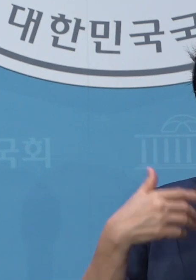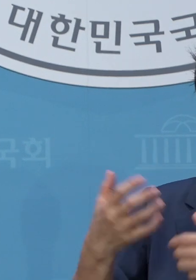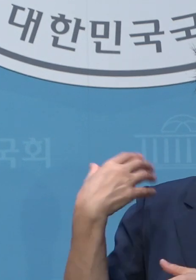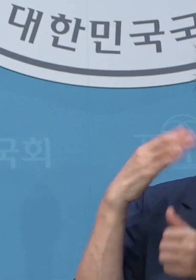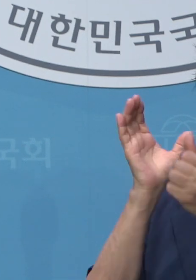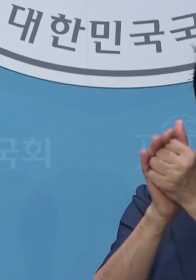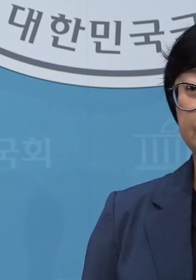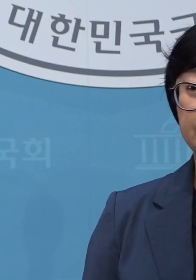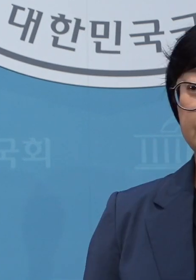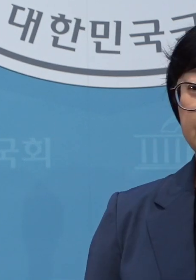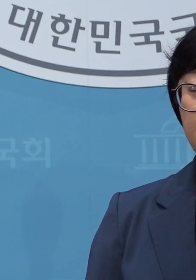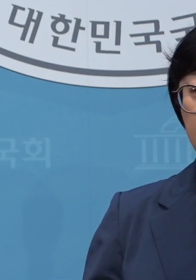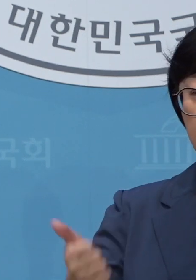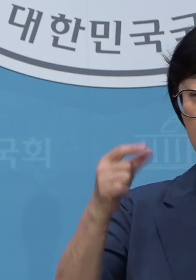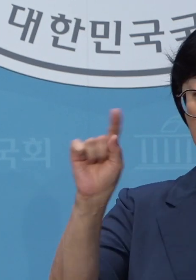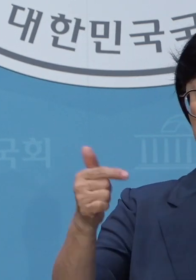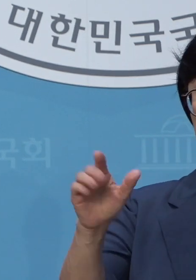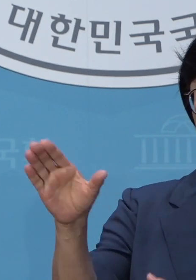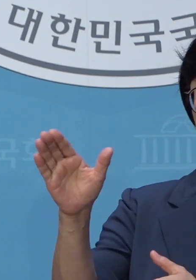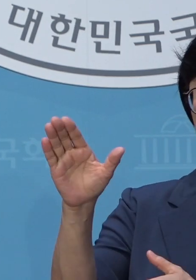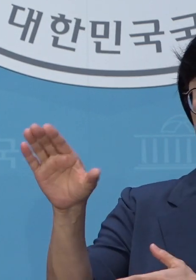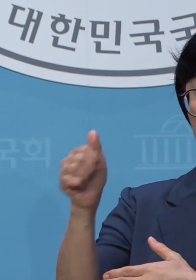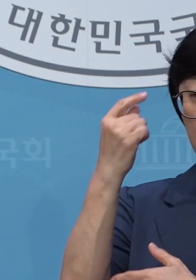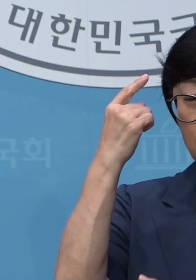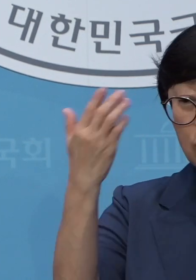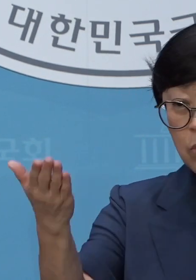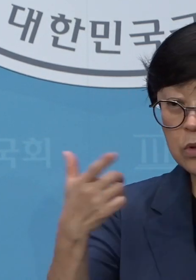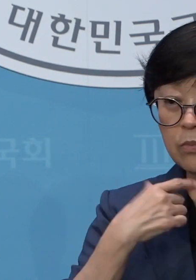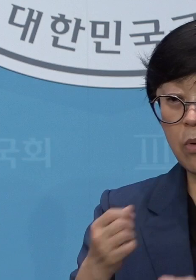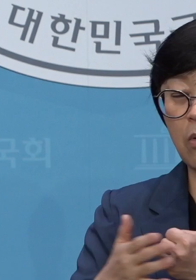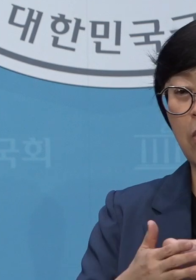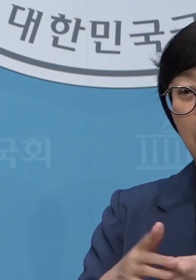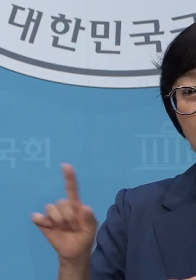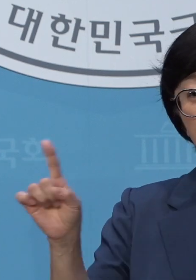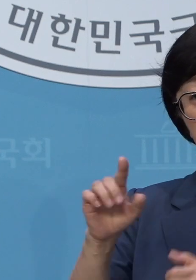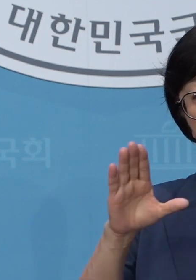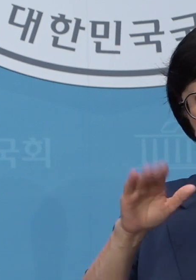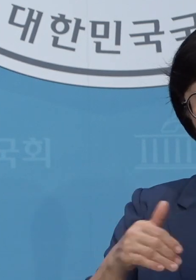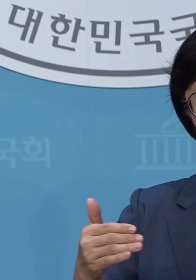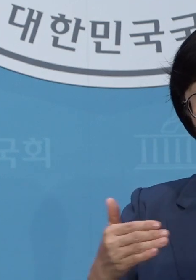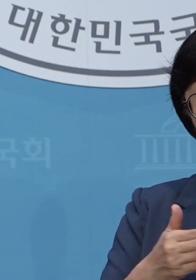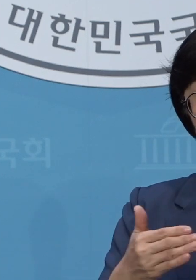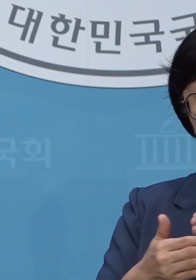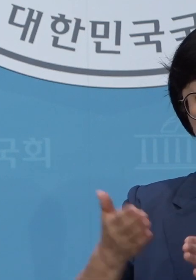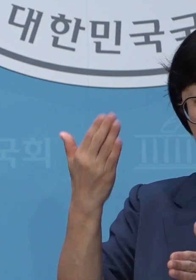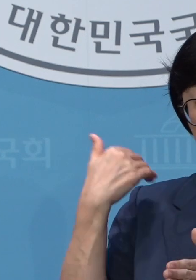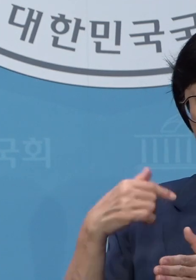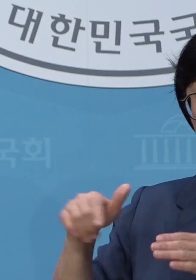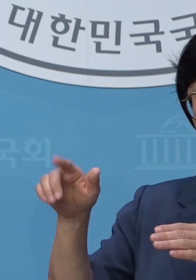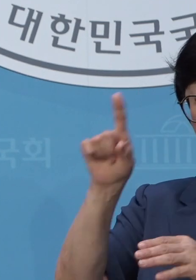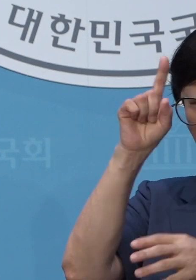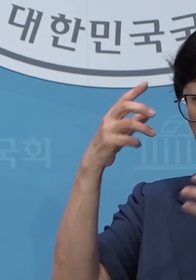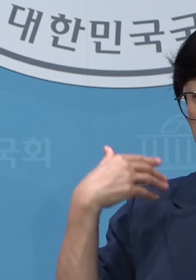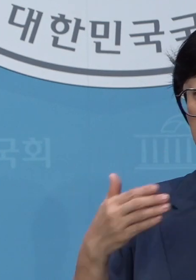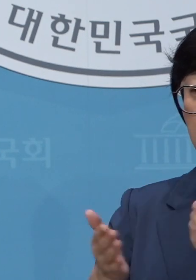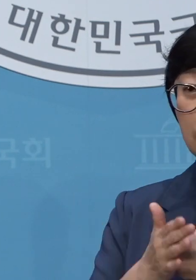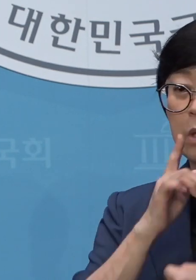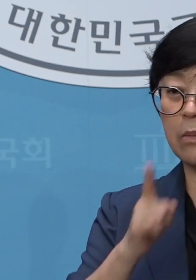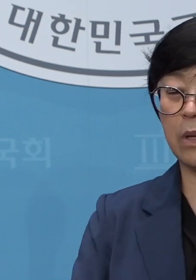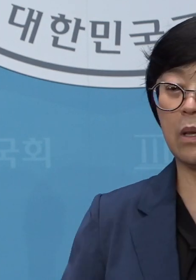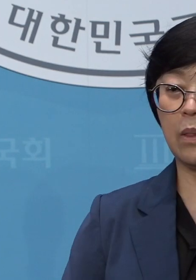책임을 돌렸습니다. 한동훈 장관에게 묻습니다. 대체 언제까지 전임 정부 탓을 할